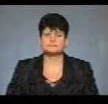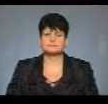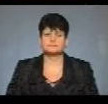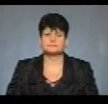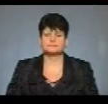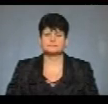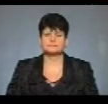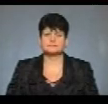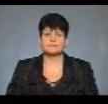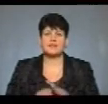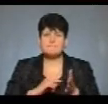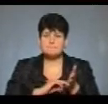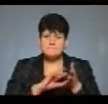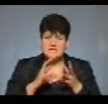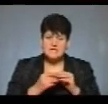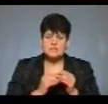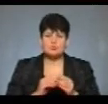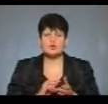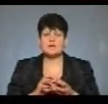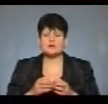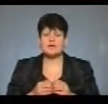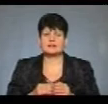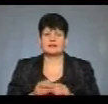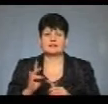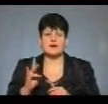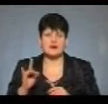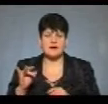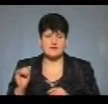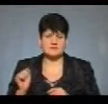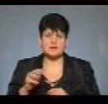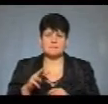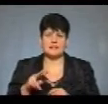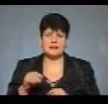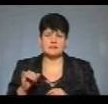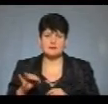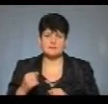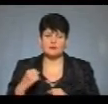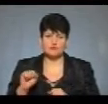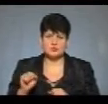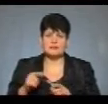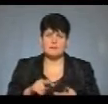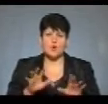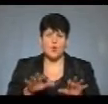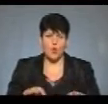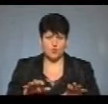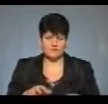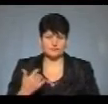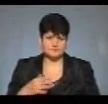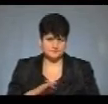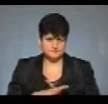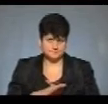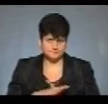От, власне, підсумуємо по результатах. У Нараївській ОТГ та Млиновецькій ОТГ перемогу здобули чинні голови, які, власне,